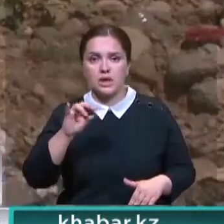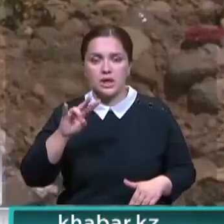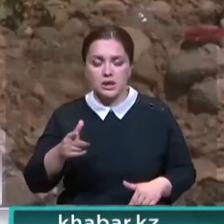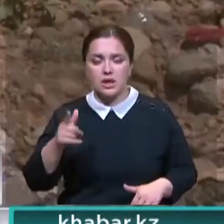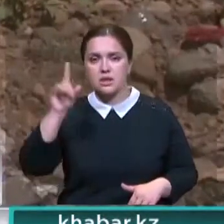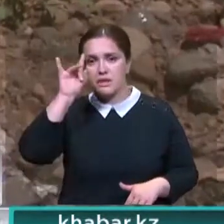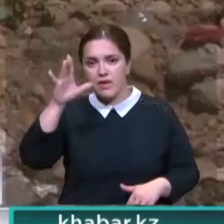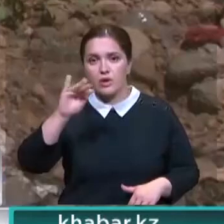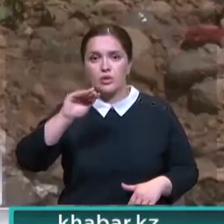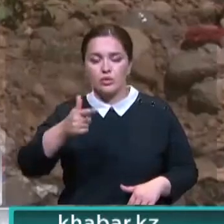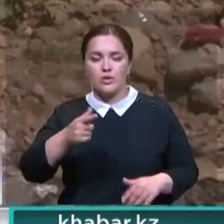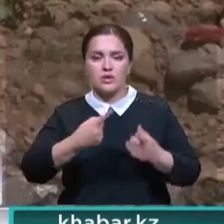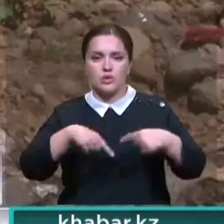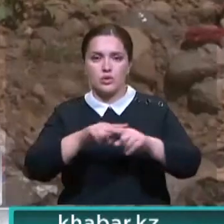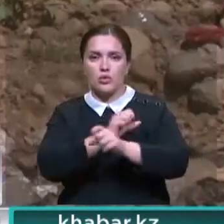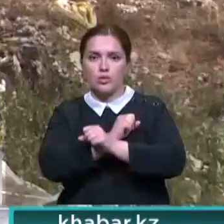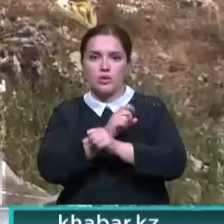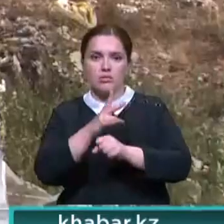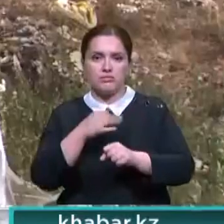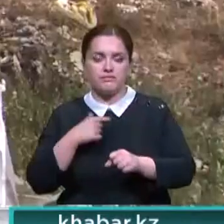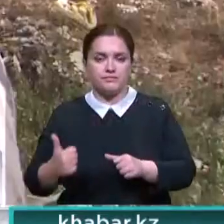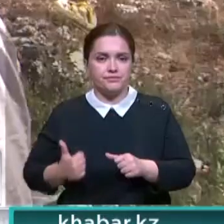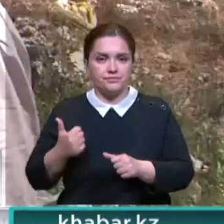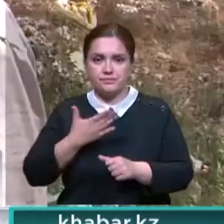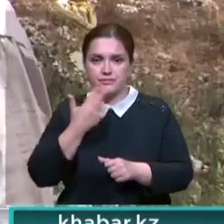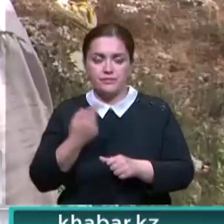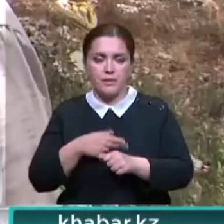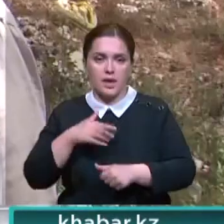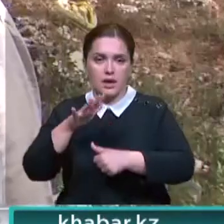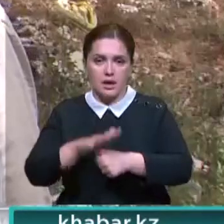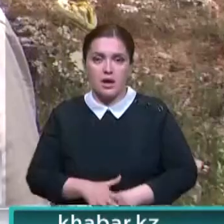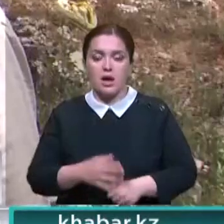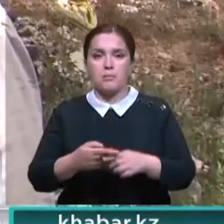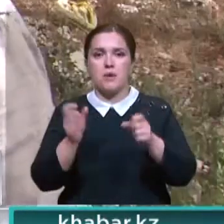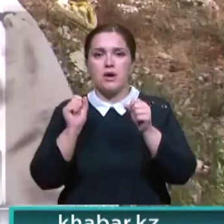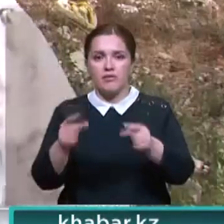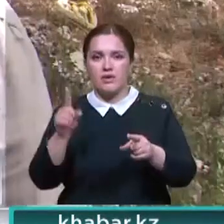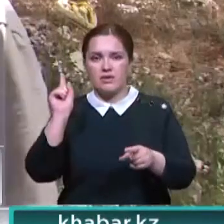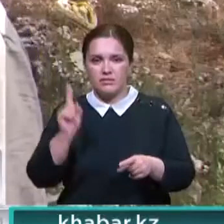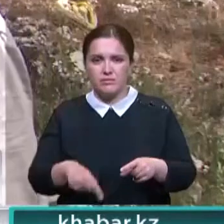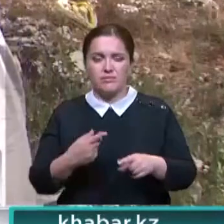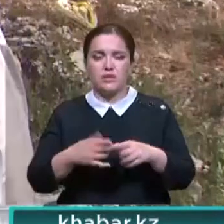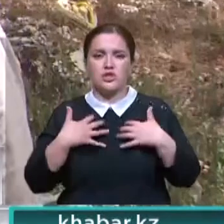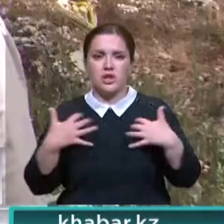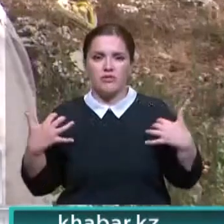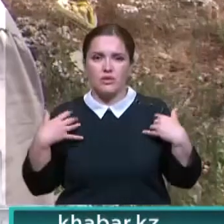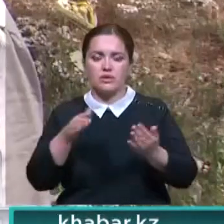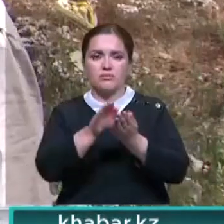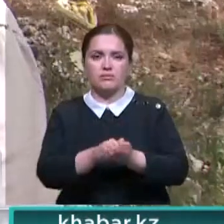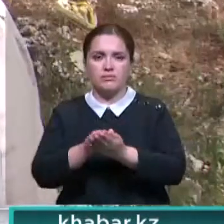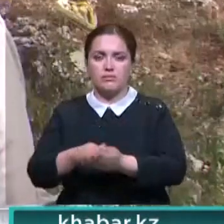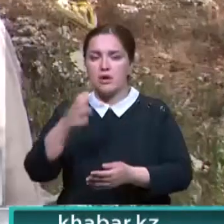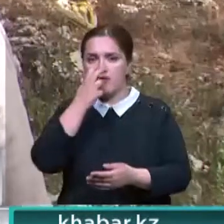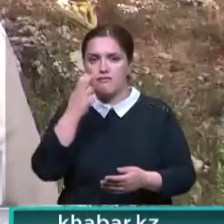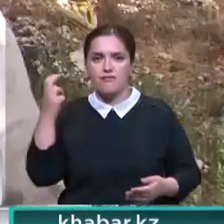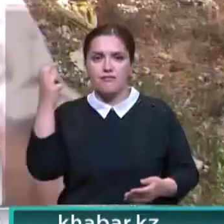зона отдыха, но свалка портит наш имидж. Здесь выбрасывают и туши животных. Кроме свалки, здесь еще и скотомогильник устроили.